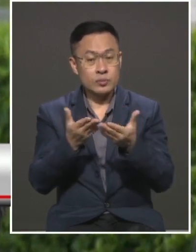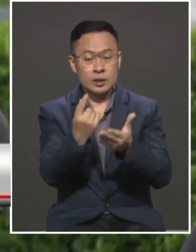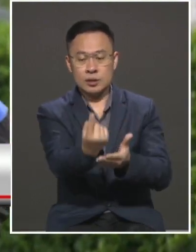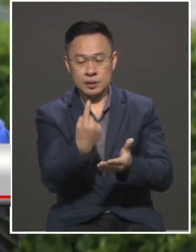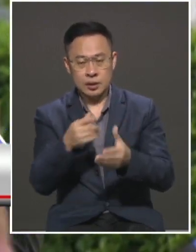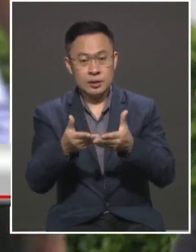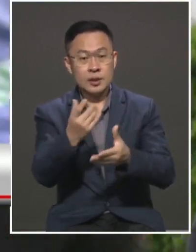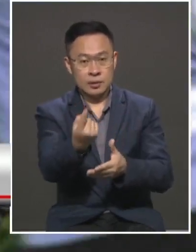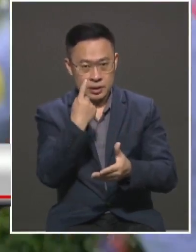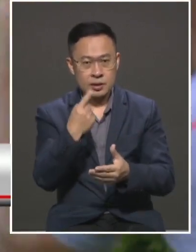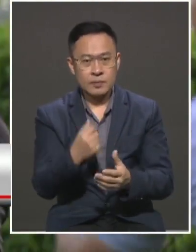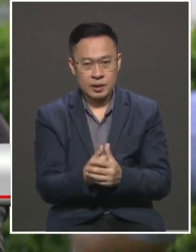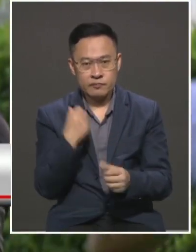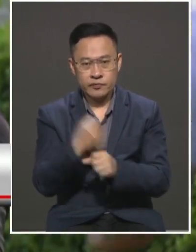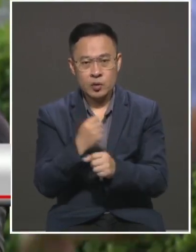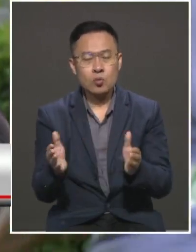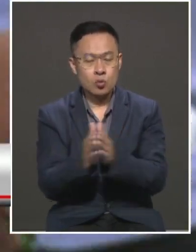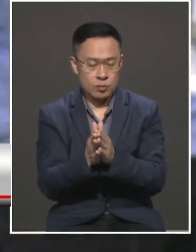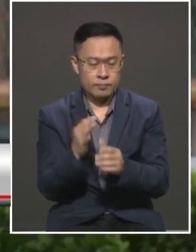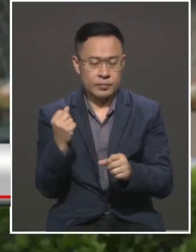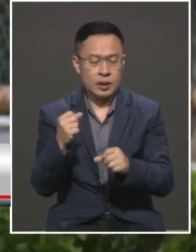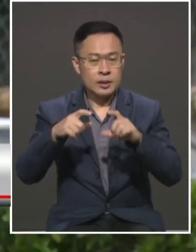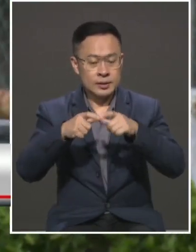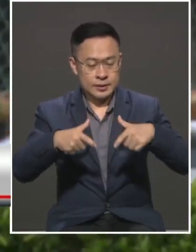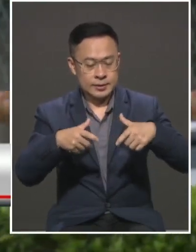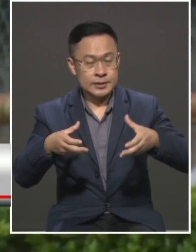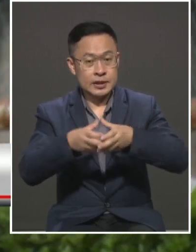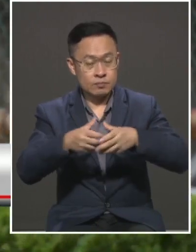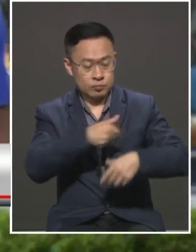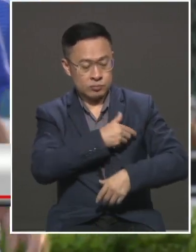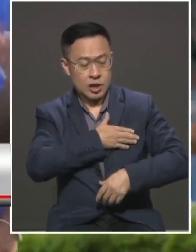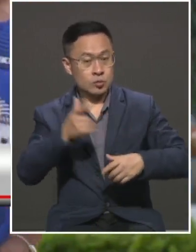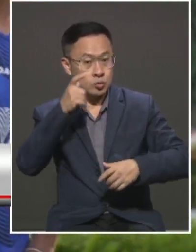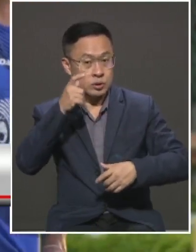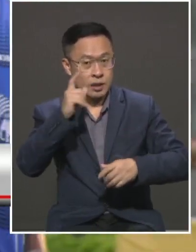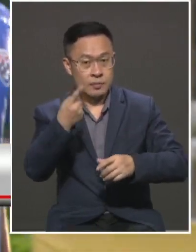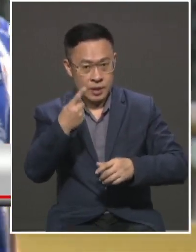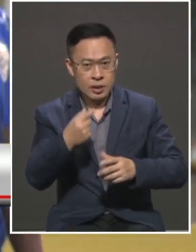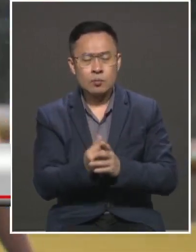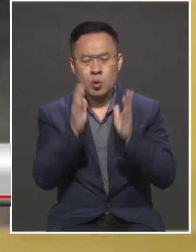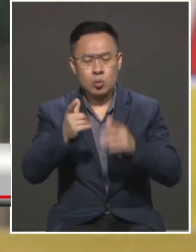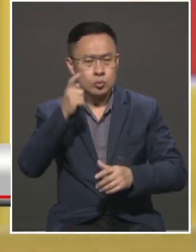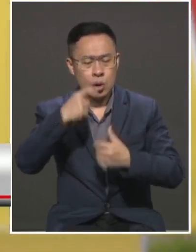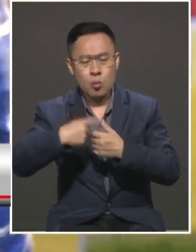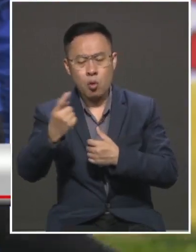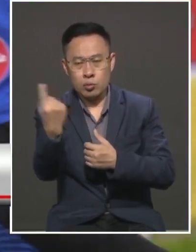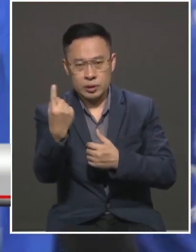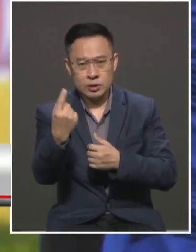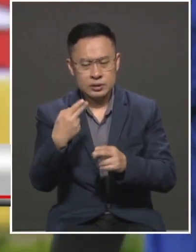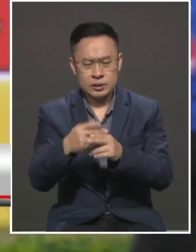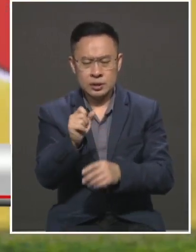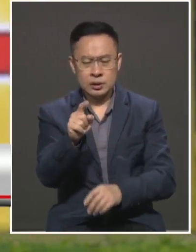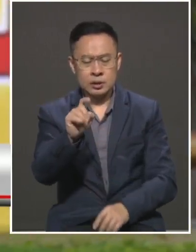ทีมชุด U23 ให้มาเข้าร่วมฝึกซ้อมกับทีมชุดใหญ่แทนที่ของศิวกรเตียตระกูลนะครับซึ่งศิวก